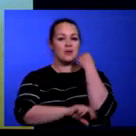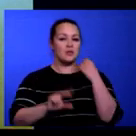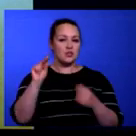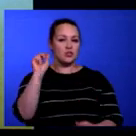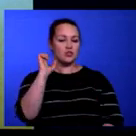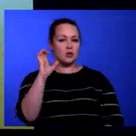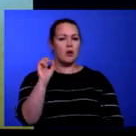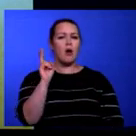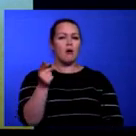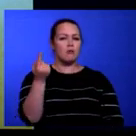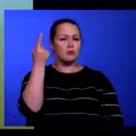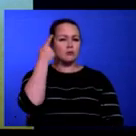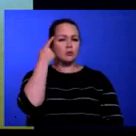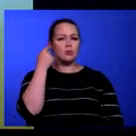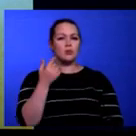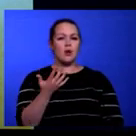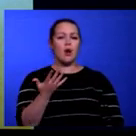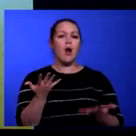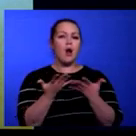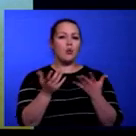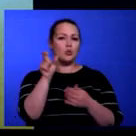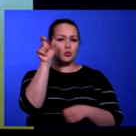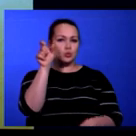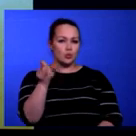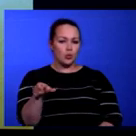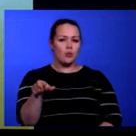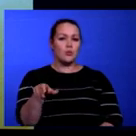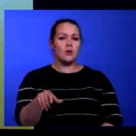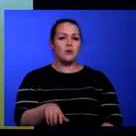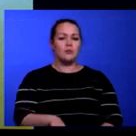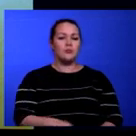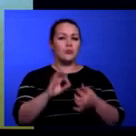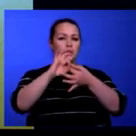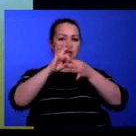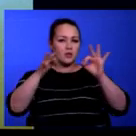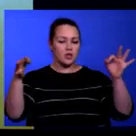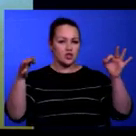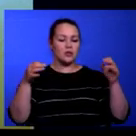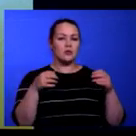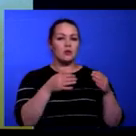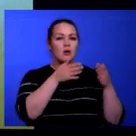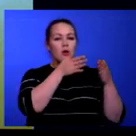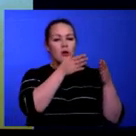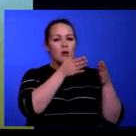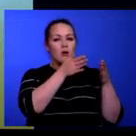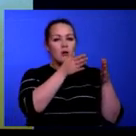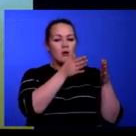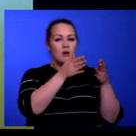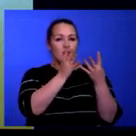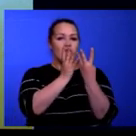как вам кажется в каком столбики предложение выстроились ровнее